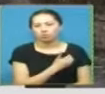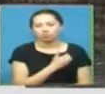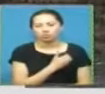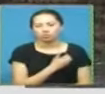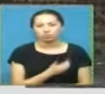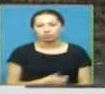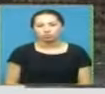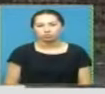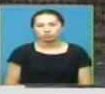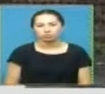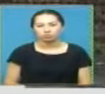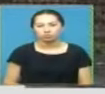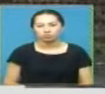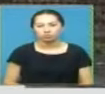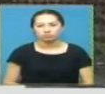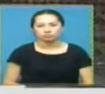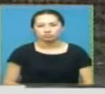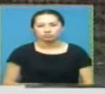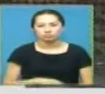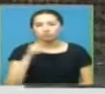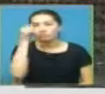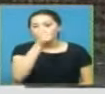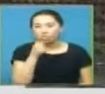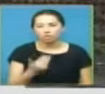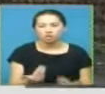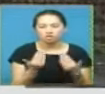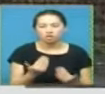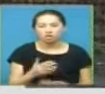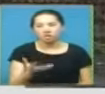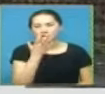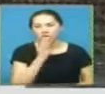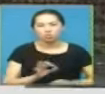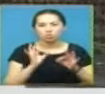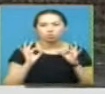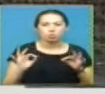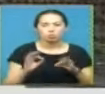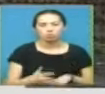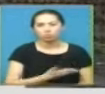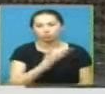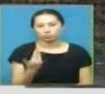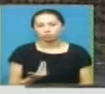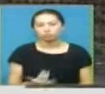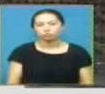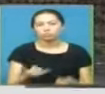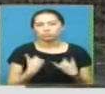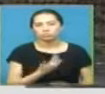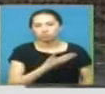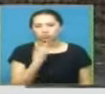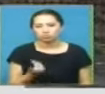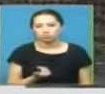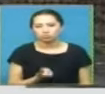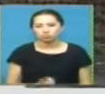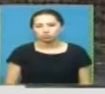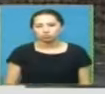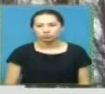жоқ. Биылдыққа жылу жоқ. Бергенде бір береді, бірі бермейді. Мұз қалада отырмыз. Оны тыңдайтын